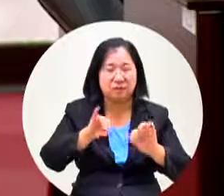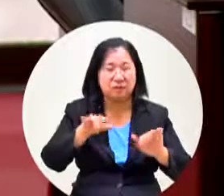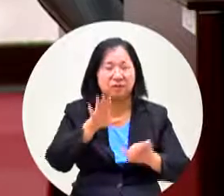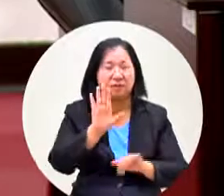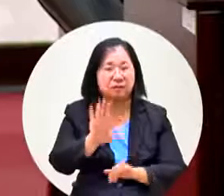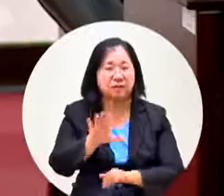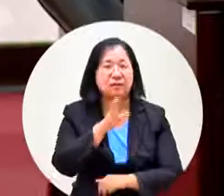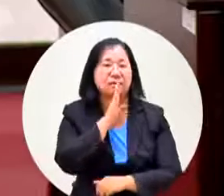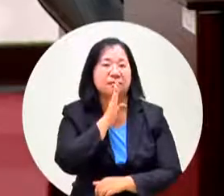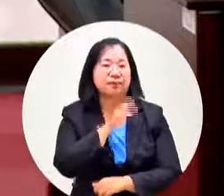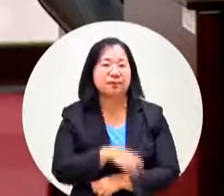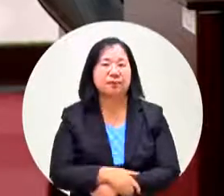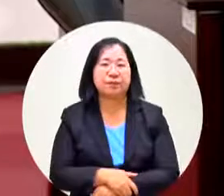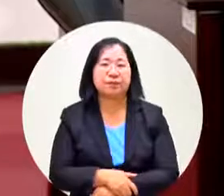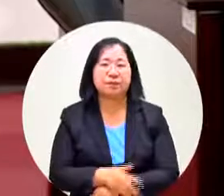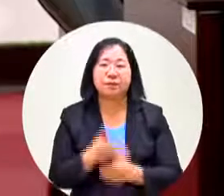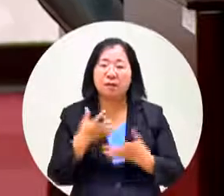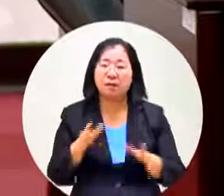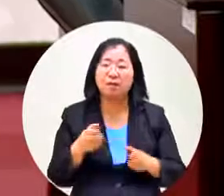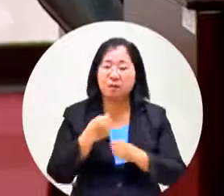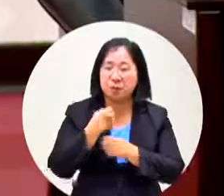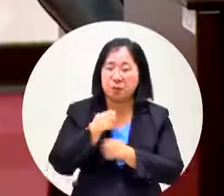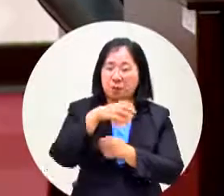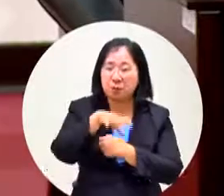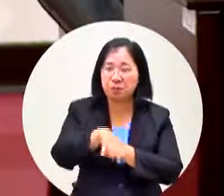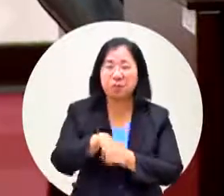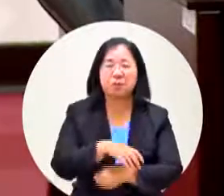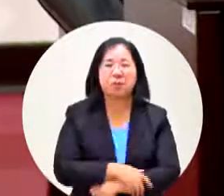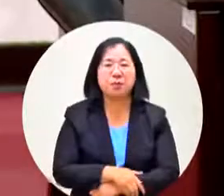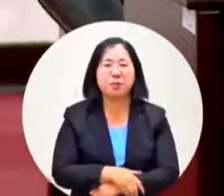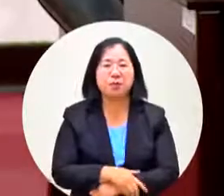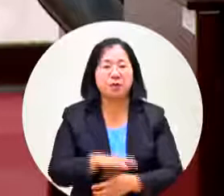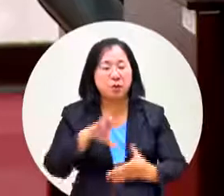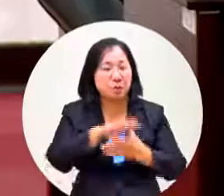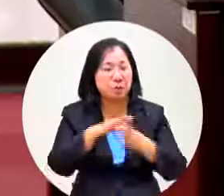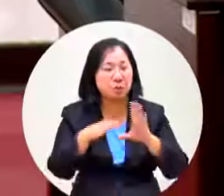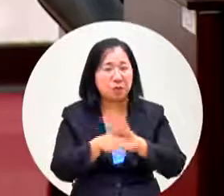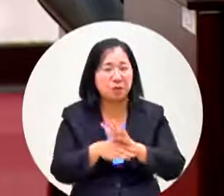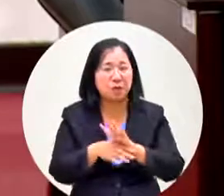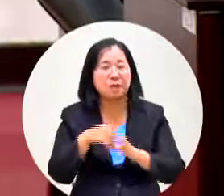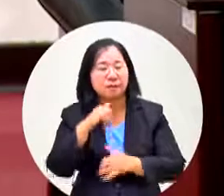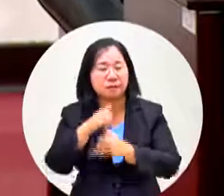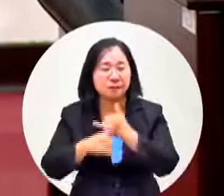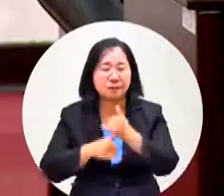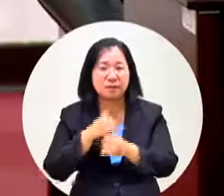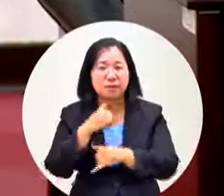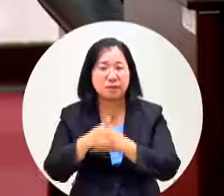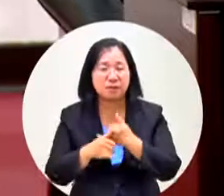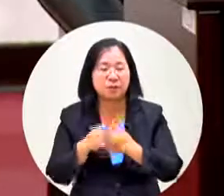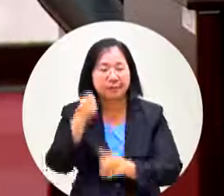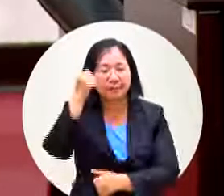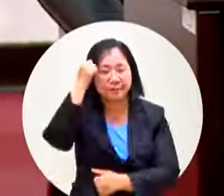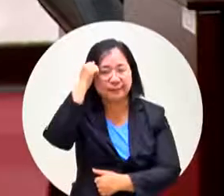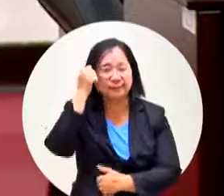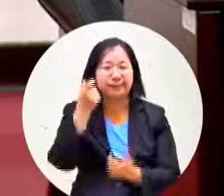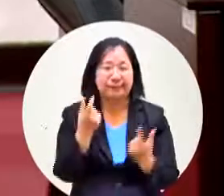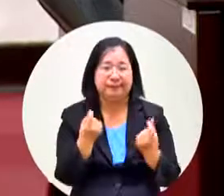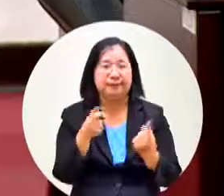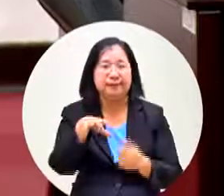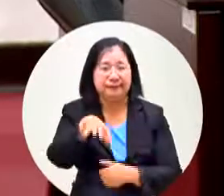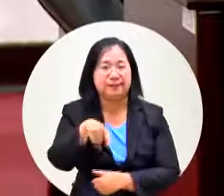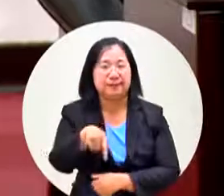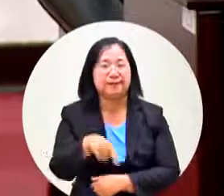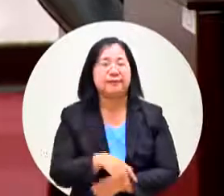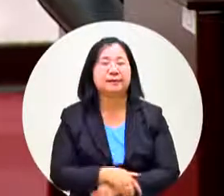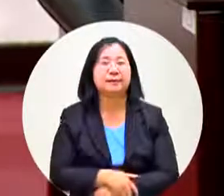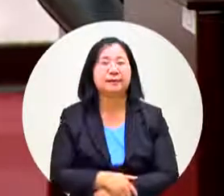啦，啊，你要进要去看到。这二二十时代的这个文化资产哦，较真少啦